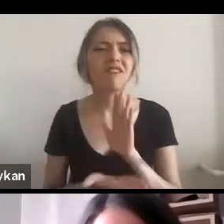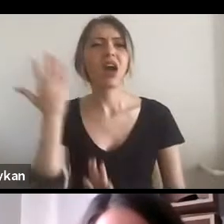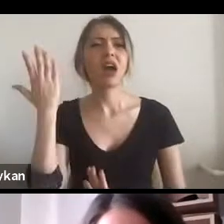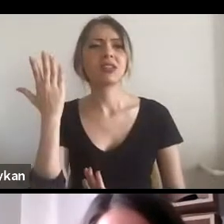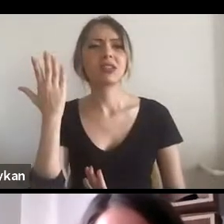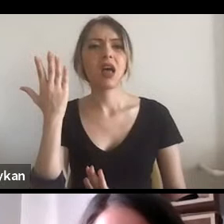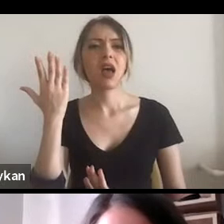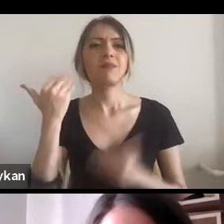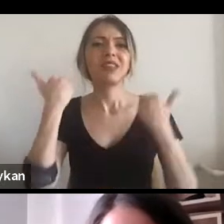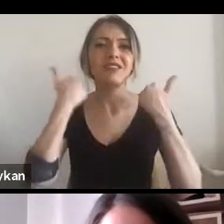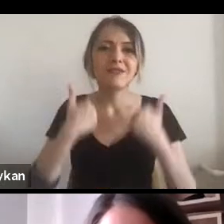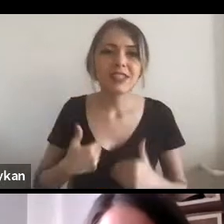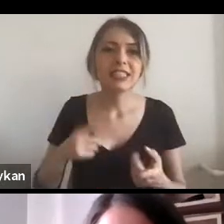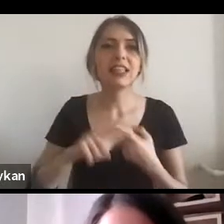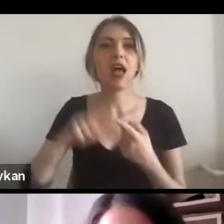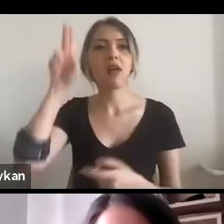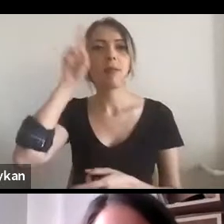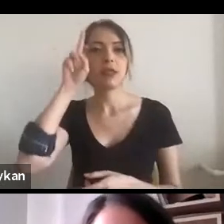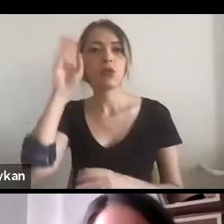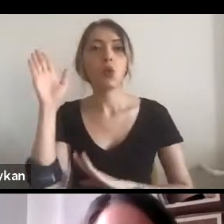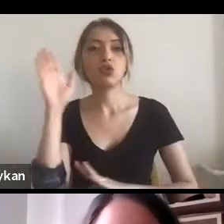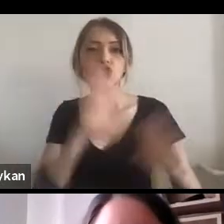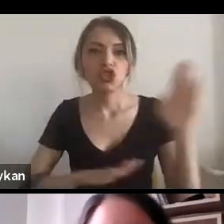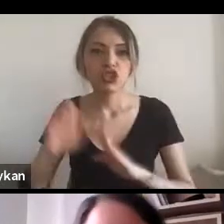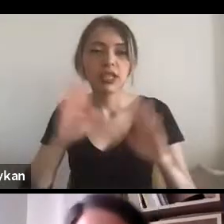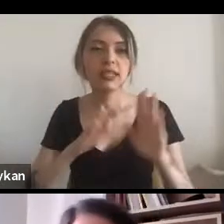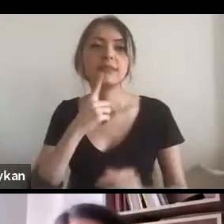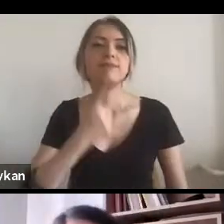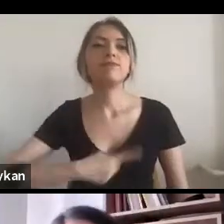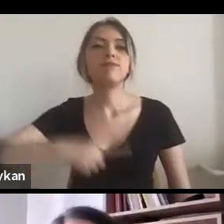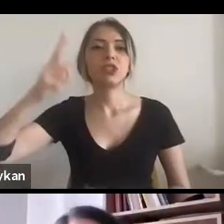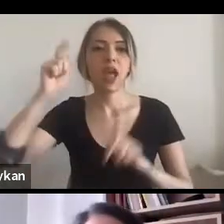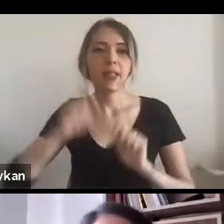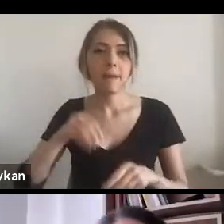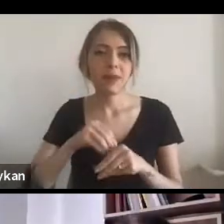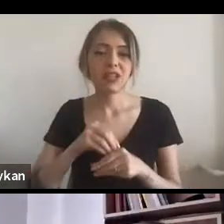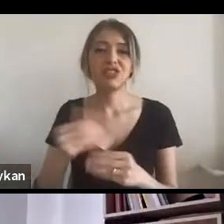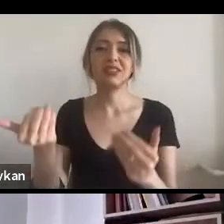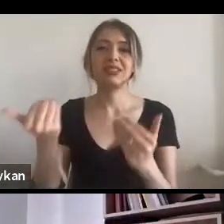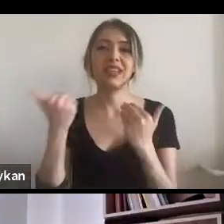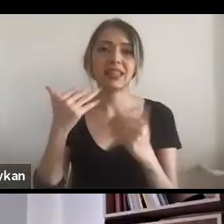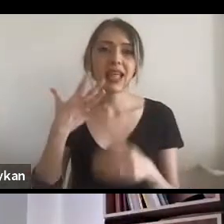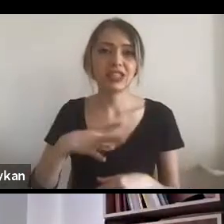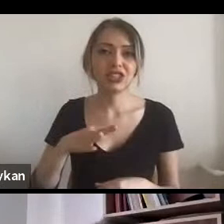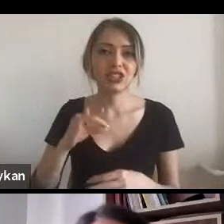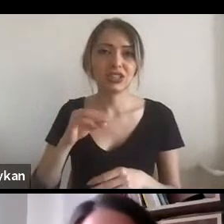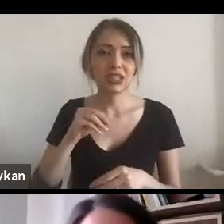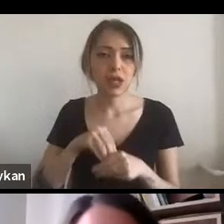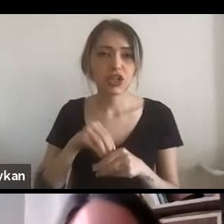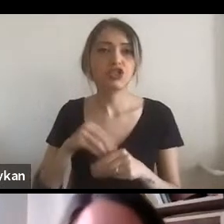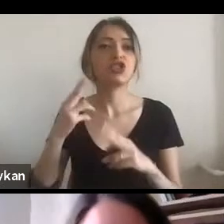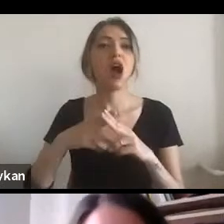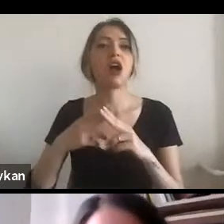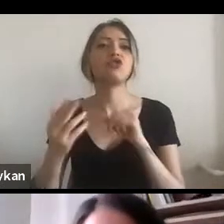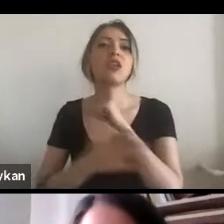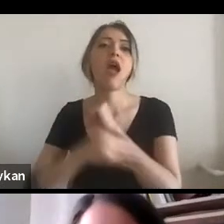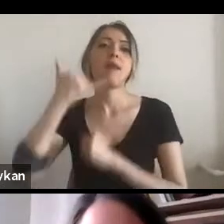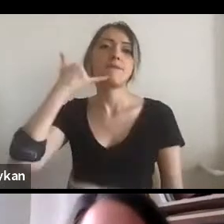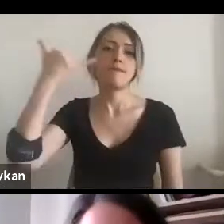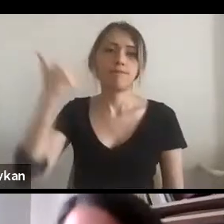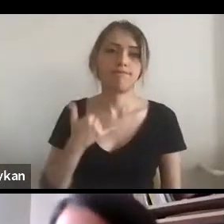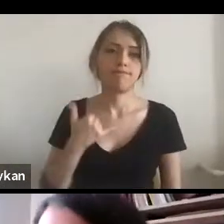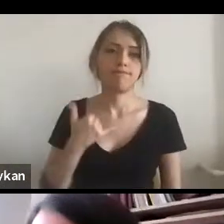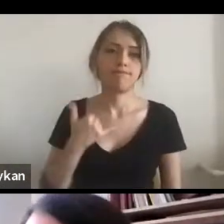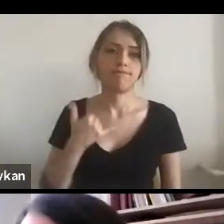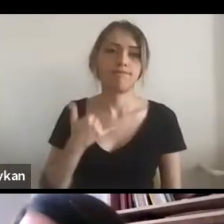kaldıkları fiziksel ve psikolojik şiddeti ihbar etmek ve bu konularda destek alınmak için acil yardım hattını aramışlar. En çok en